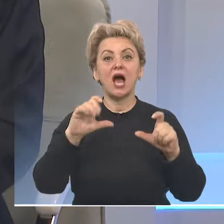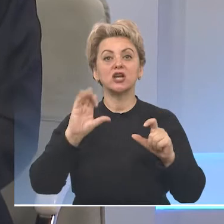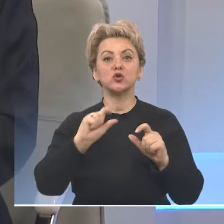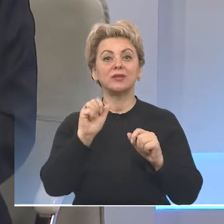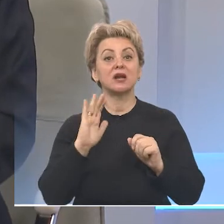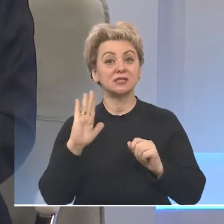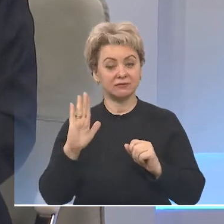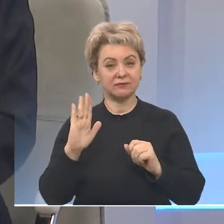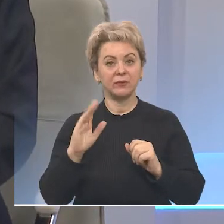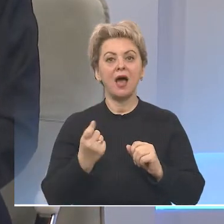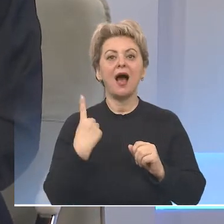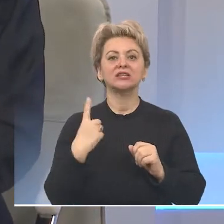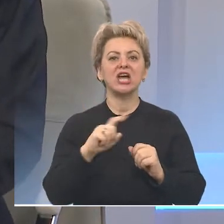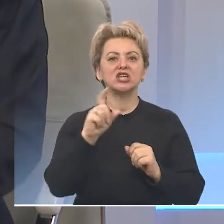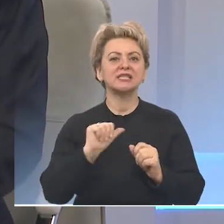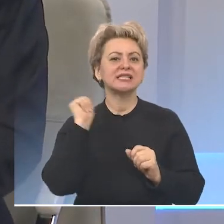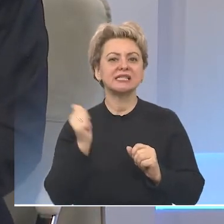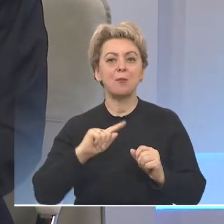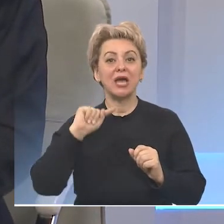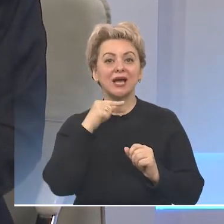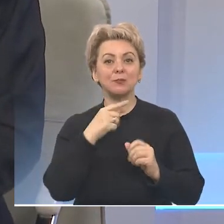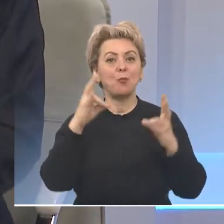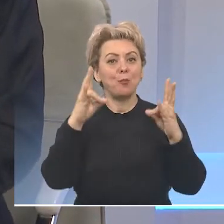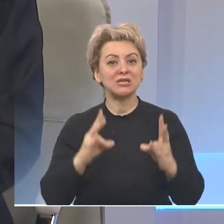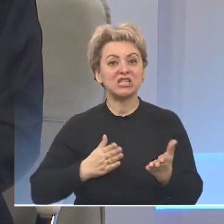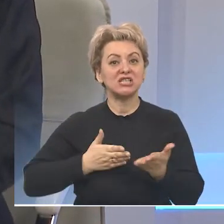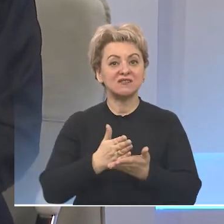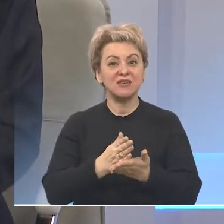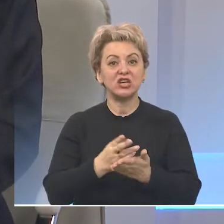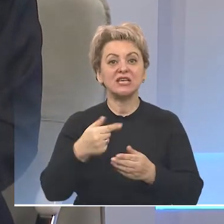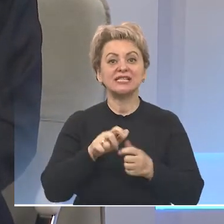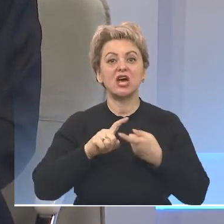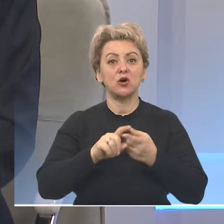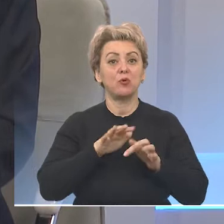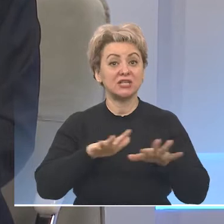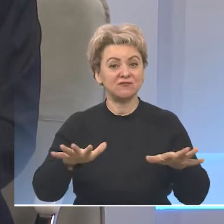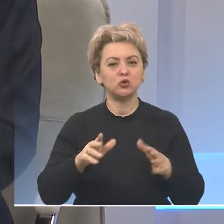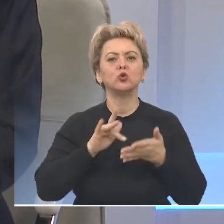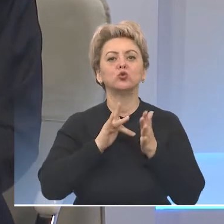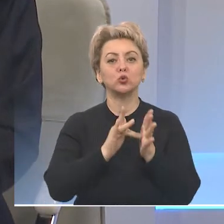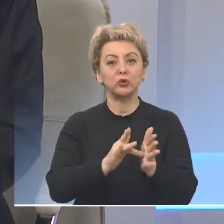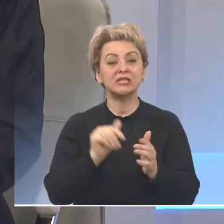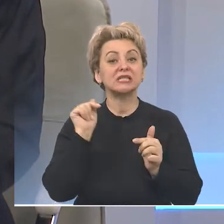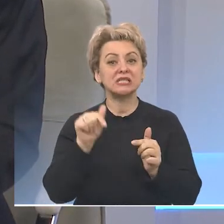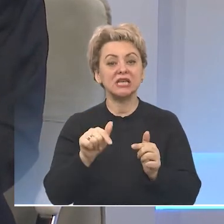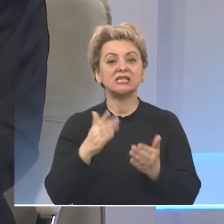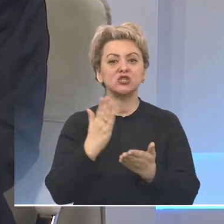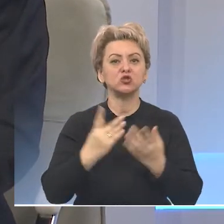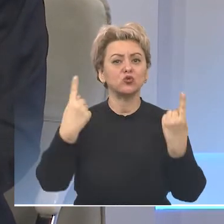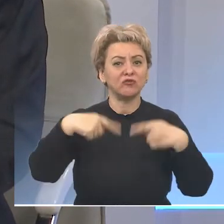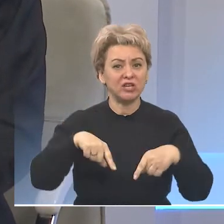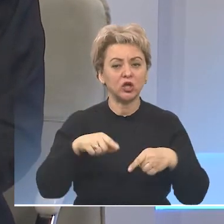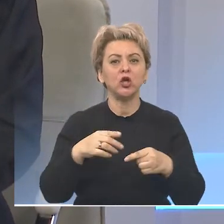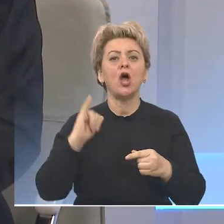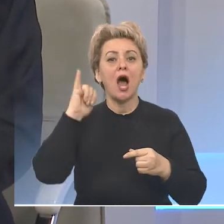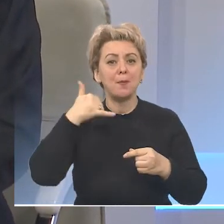Здравствуйте, в студии Артем Тарасов. Одна из самых экономически пострадавших сфер из-за пандемии коронавируса – туризм. Здесь несут